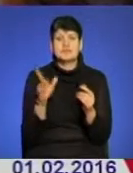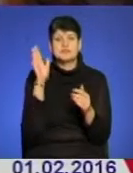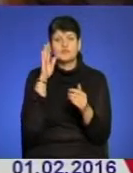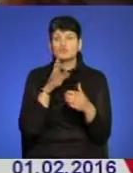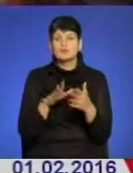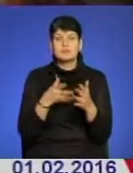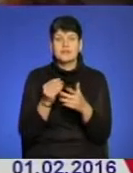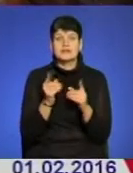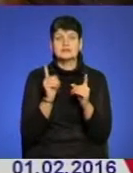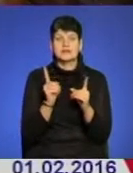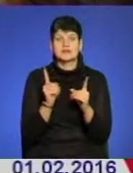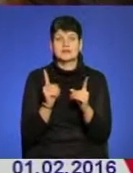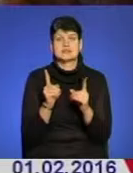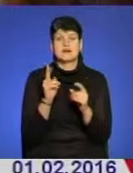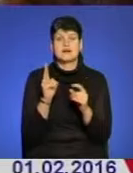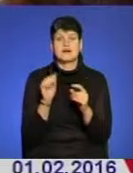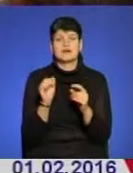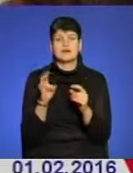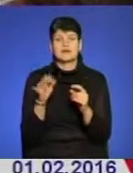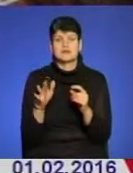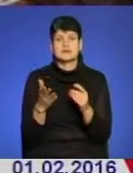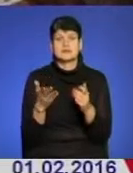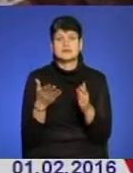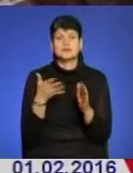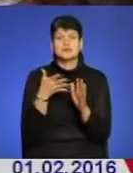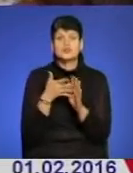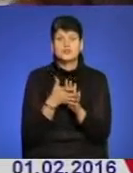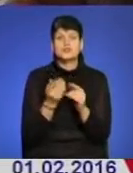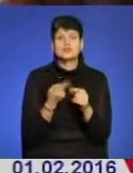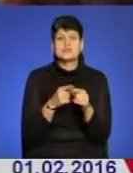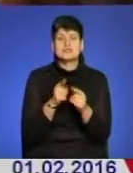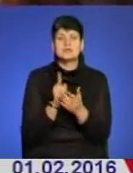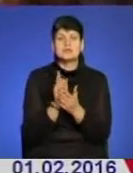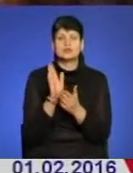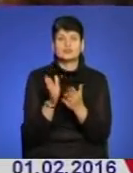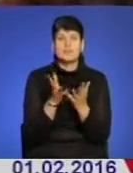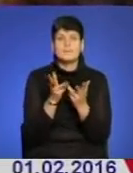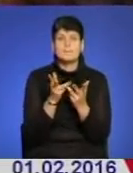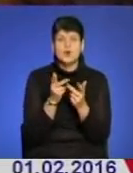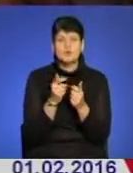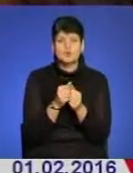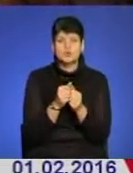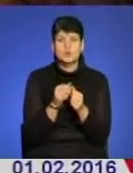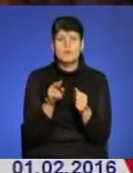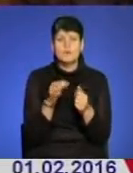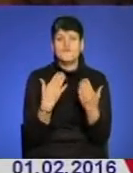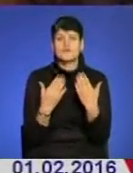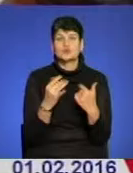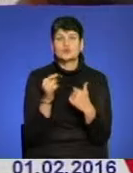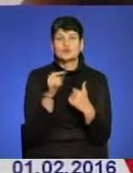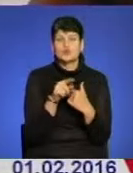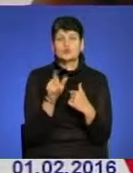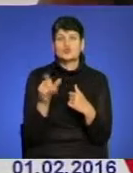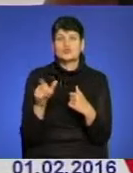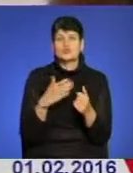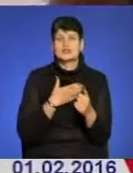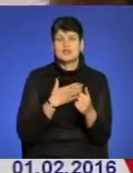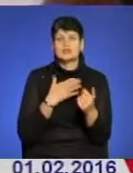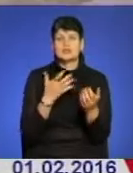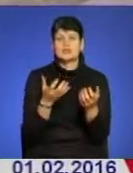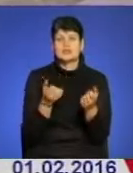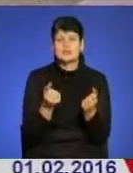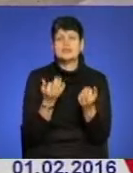негативно ставляться до нововведення. Чого треба було чекати? Це не новина. Ну, а куди дінемося більше? Куди дінемося? Треба платити. Ми платимо тільки